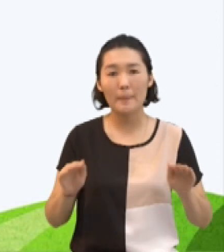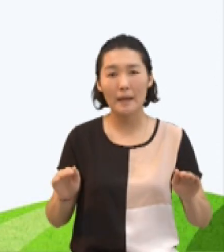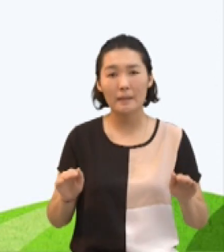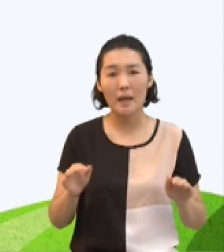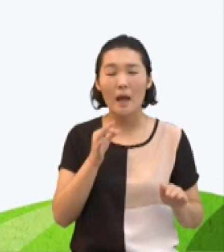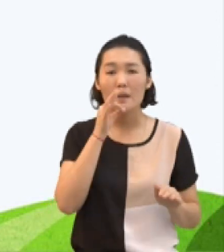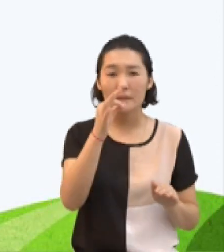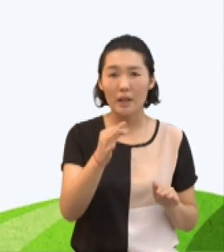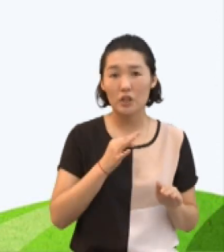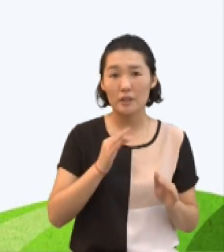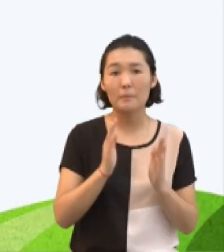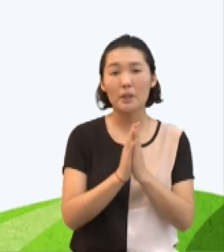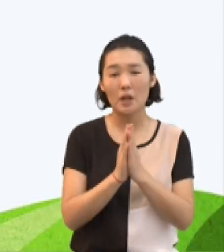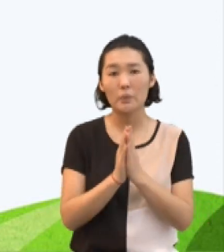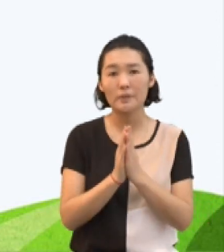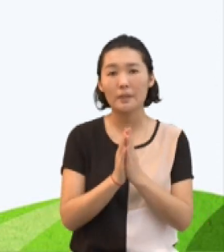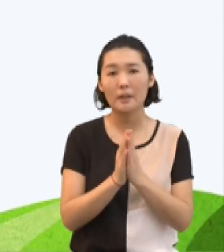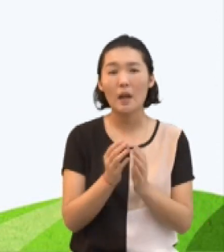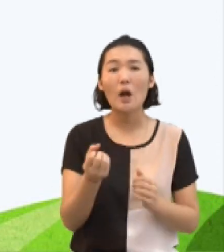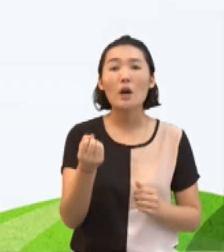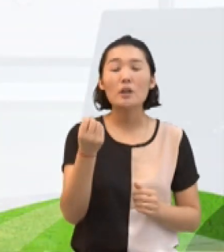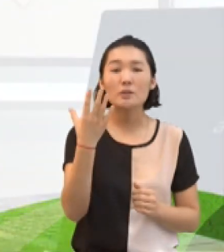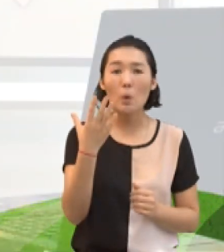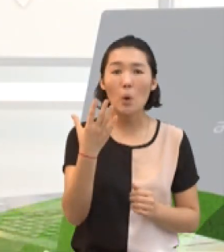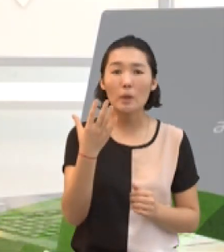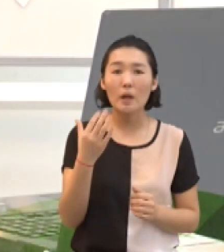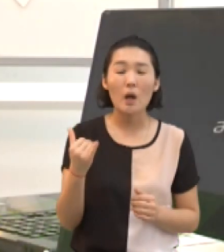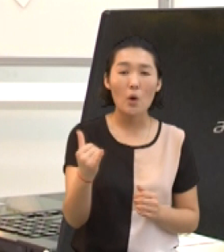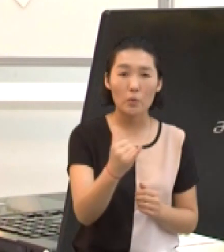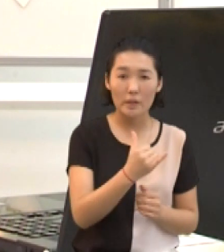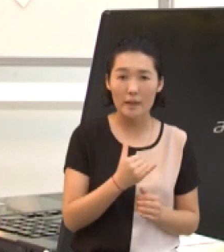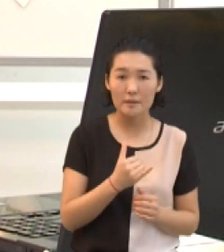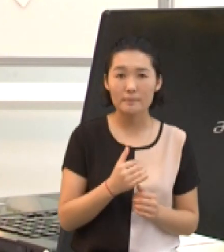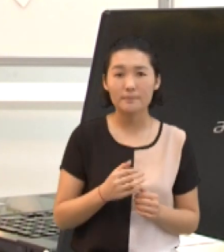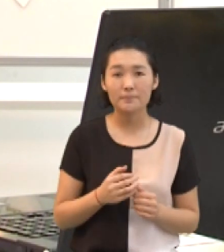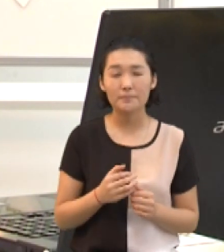Ребята, скажите, пожалуйста, сколько у нас